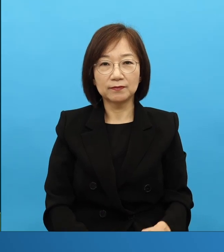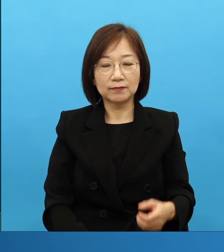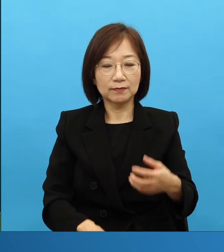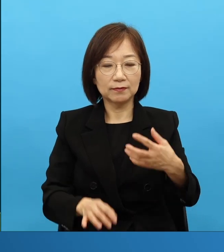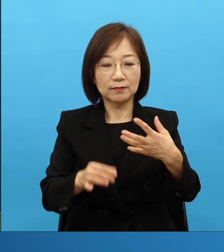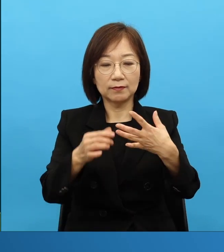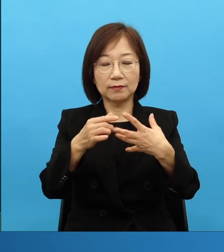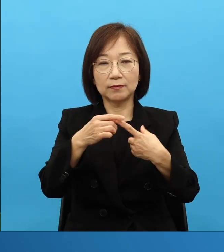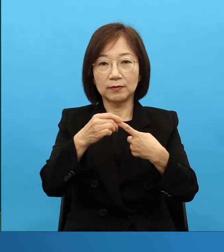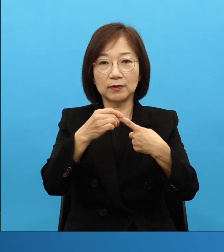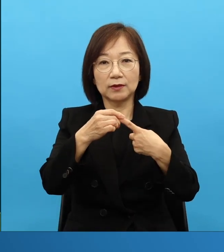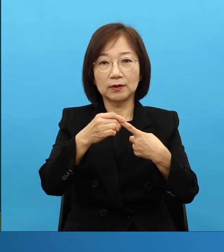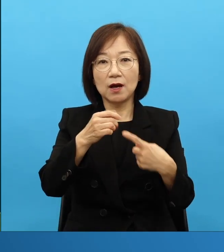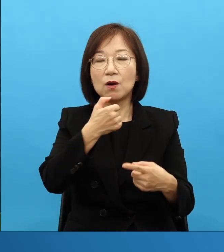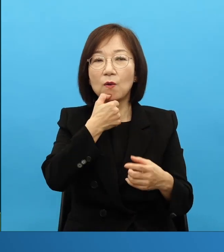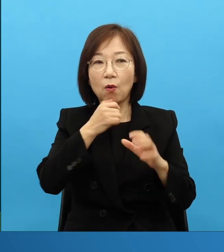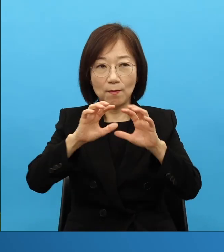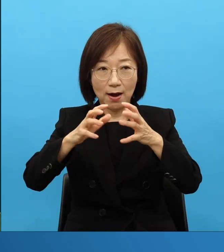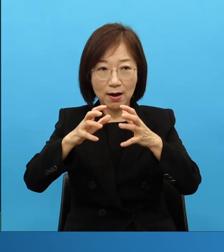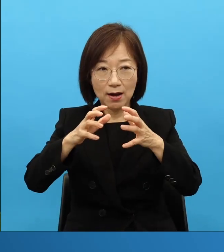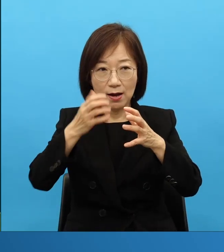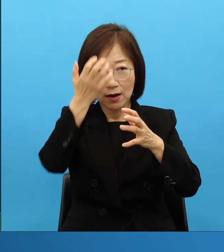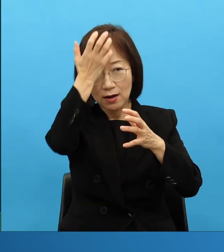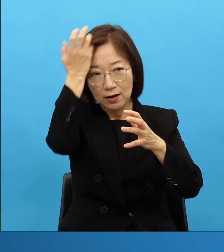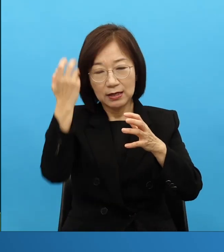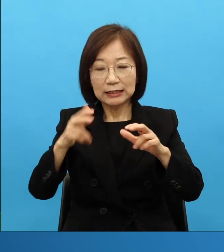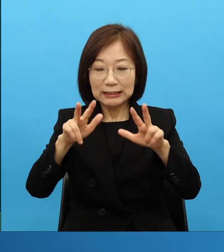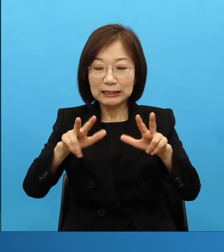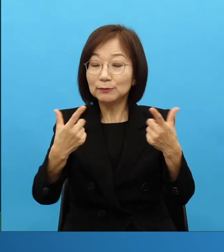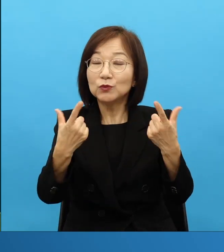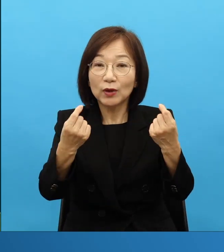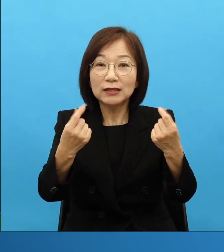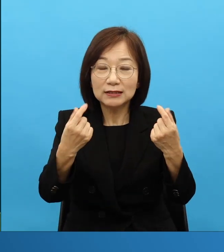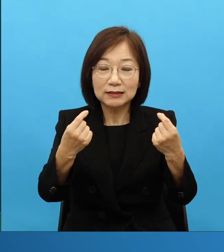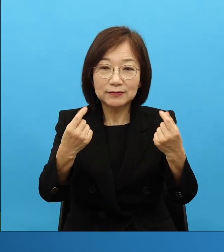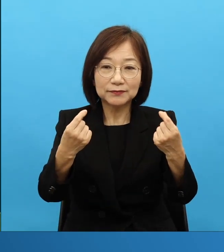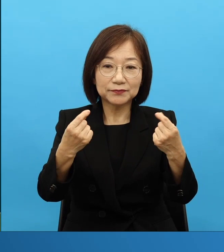로마입니다. It is Rome. 지금도 똑같습니다. It is the same even now.